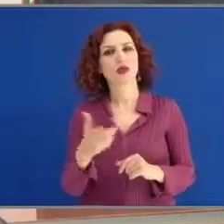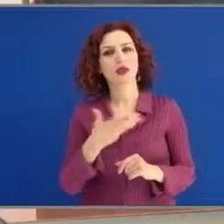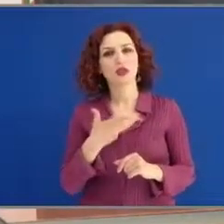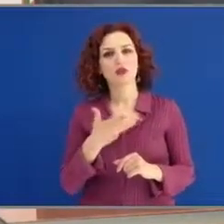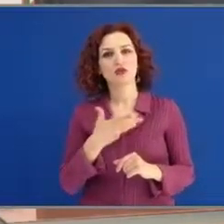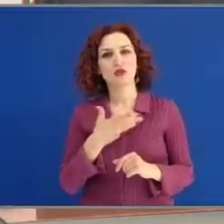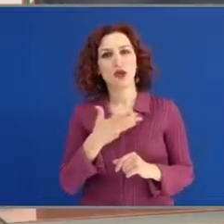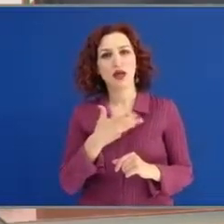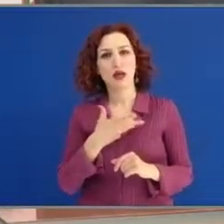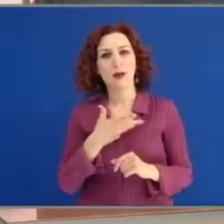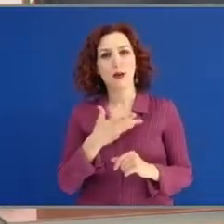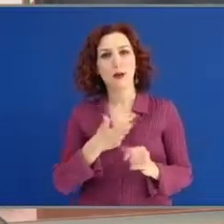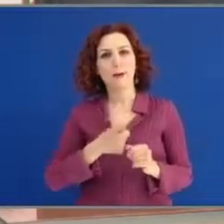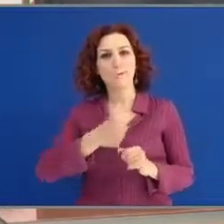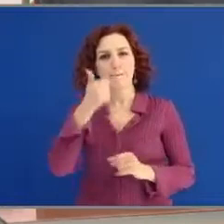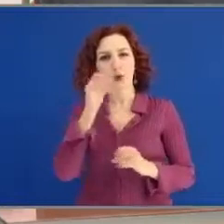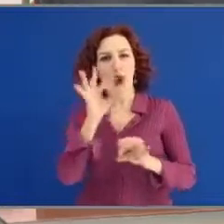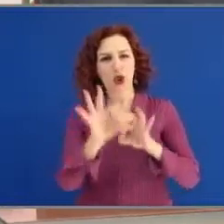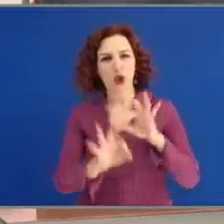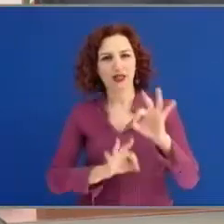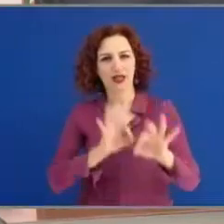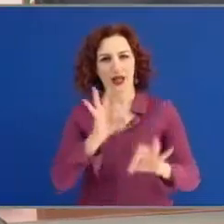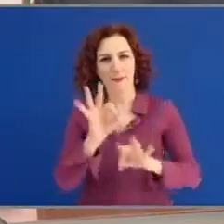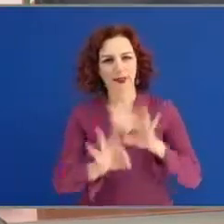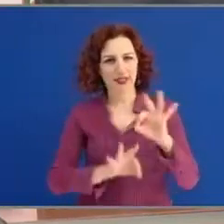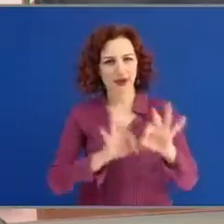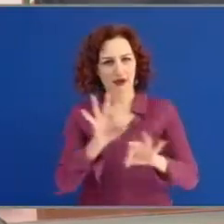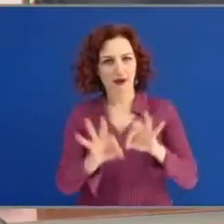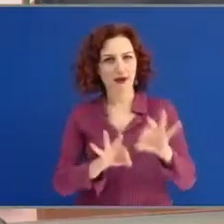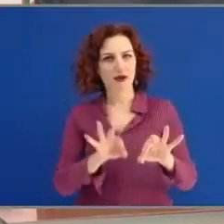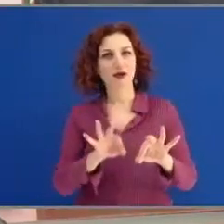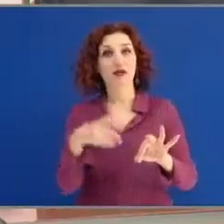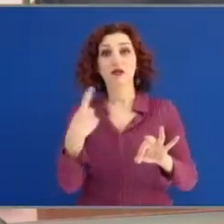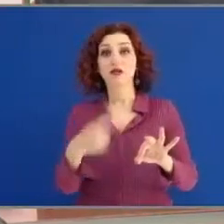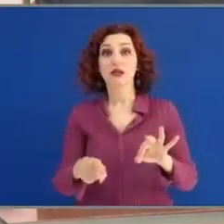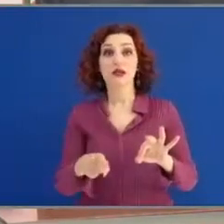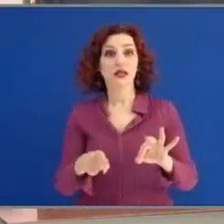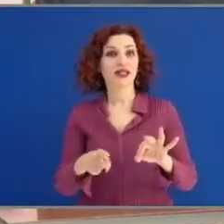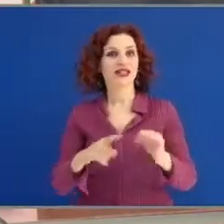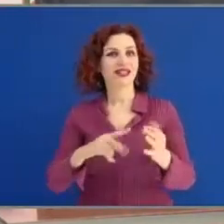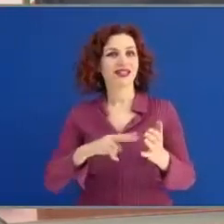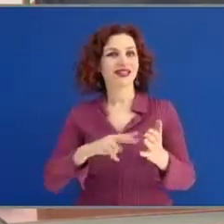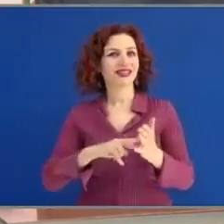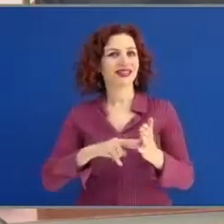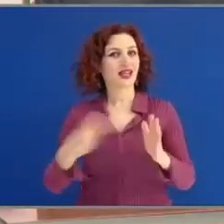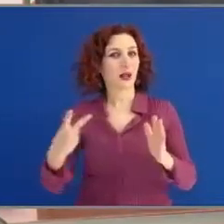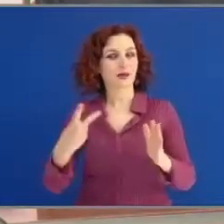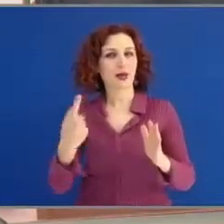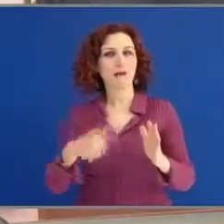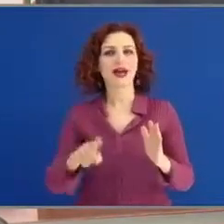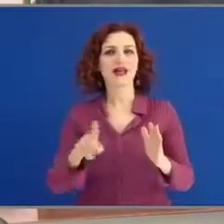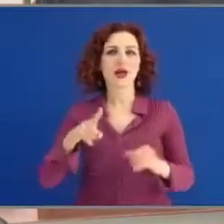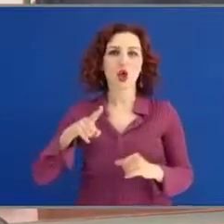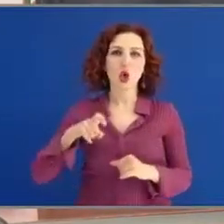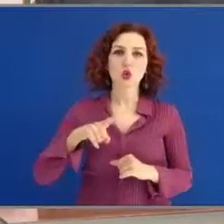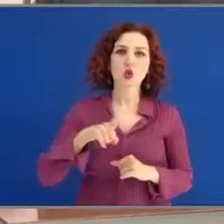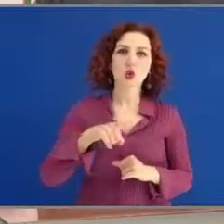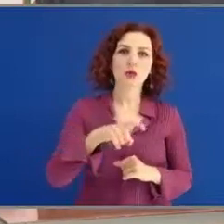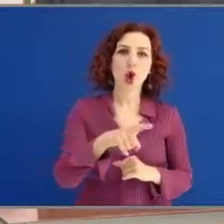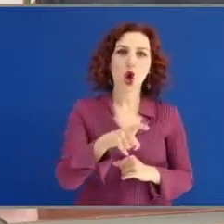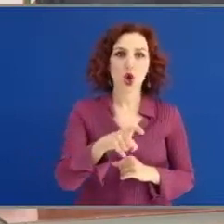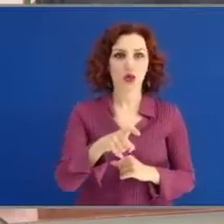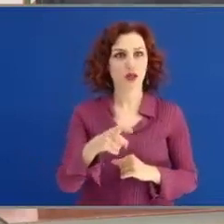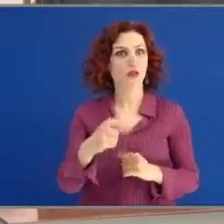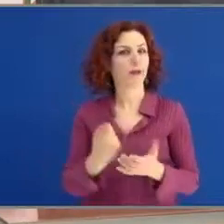protonterapia, che è la terapia più avanzata per quanto riguarda la lotta ai tumori, e sarà un centro